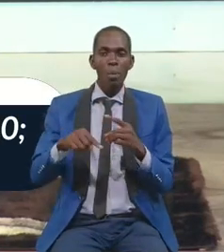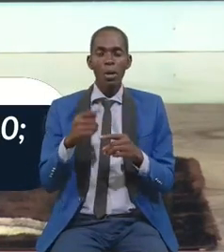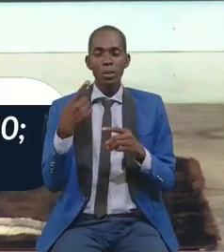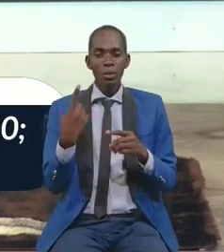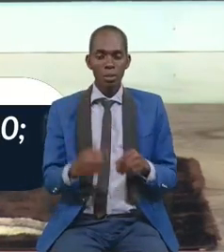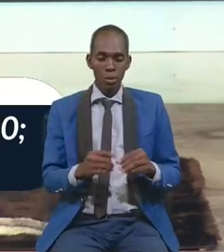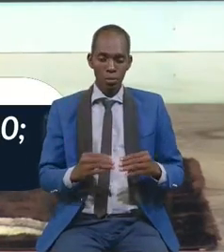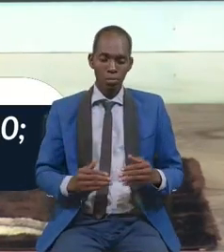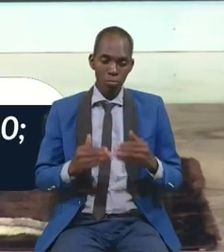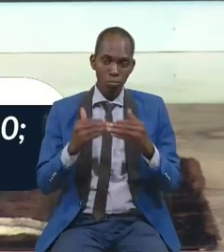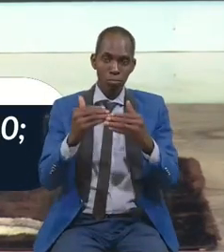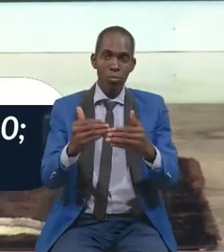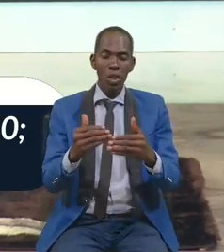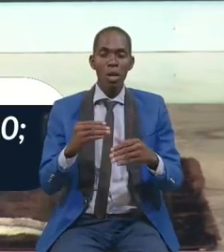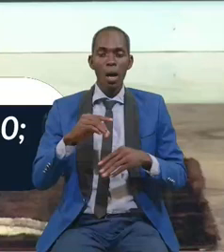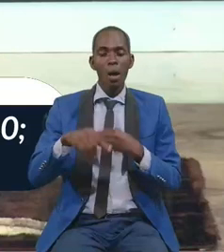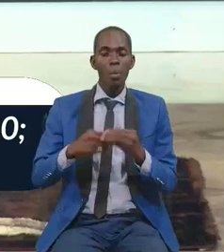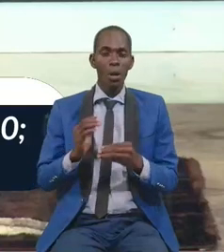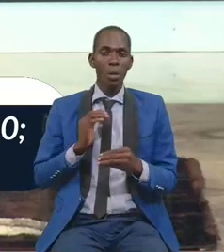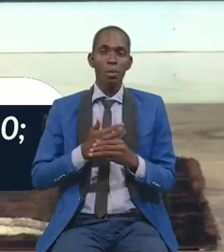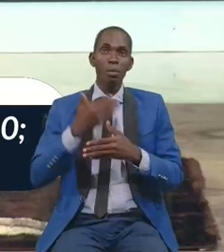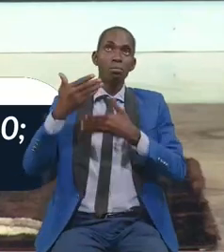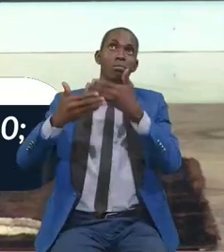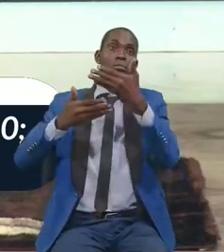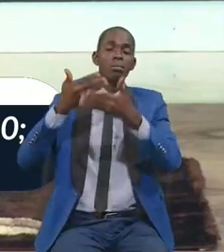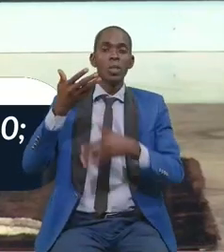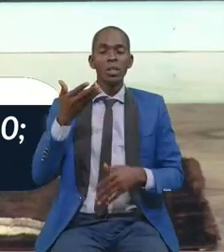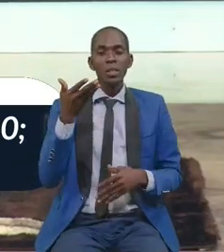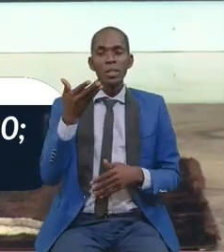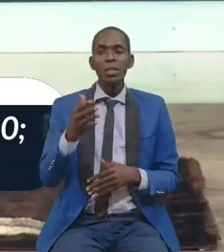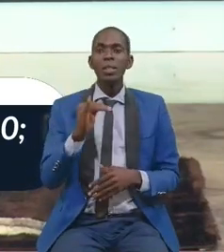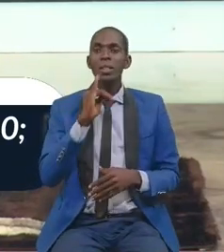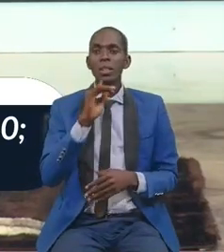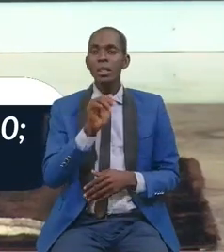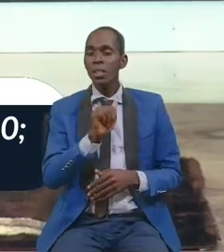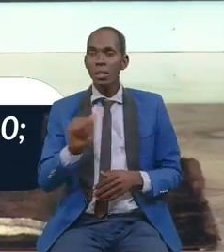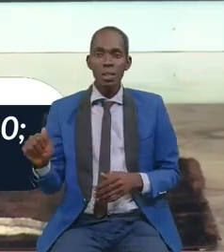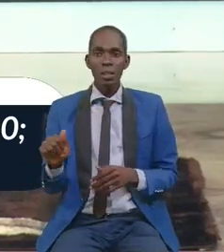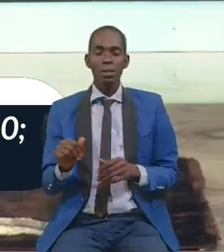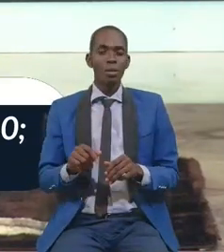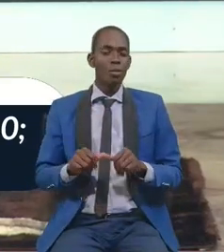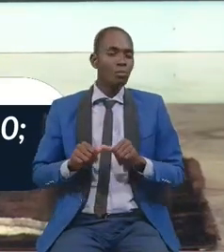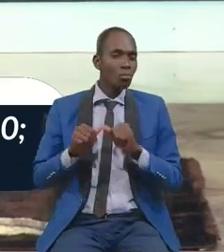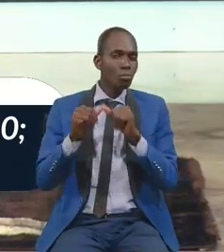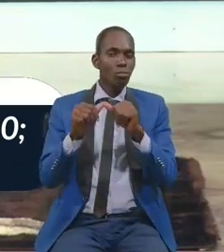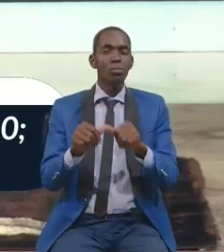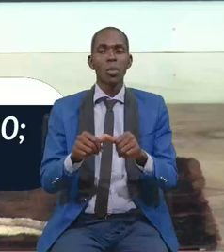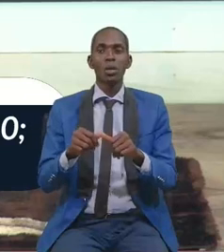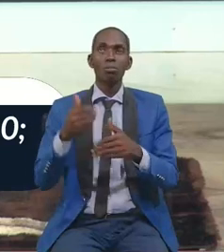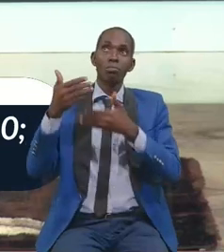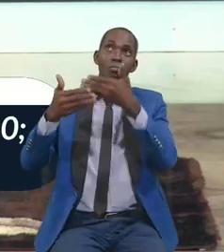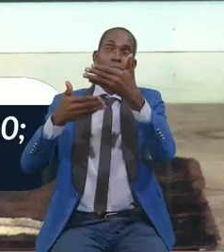avant au sujet de notre progrès. Il y a un progrès durable, il y a un progrès